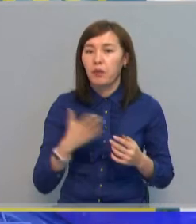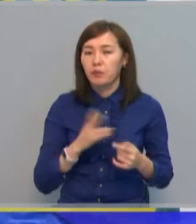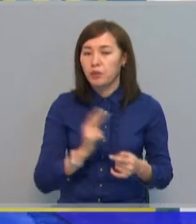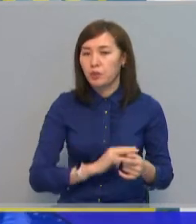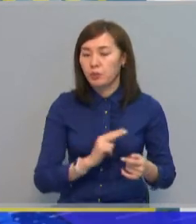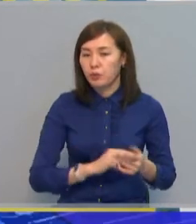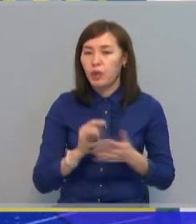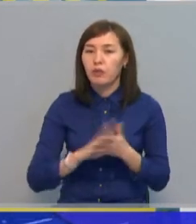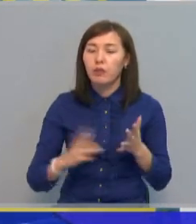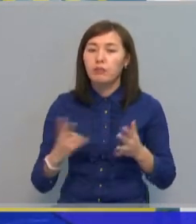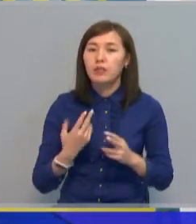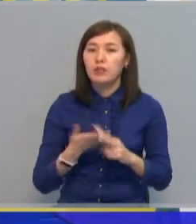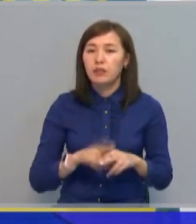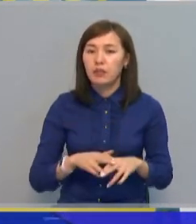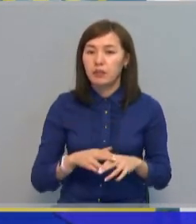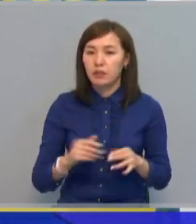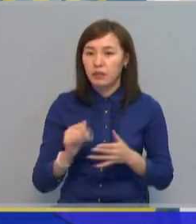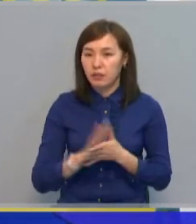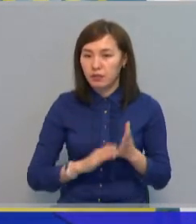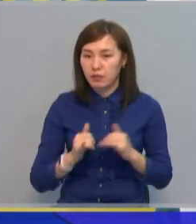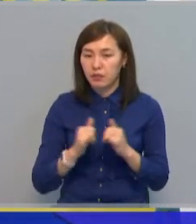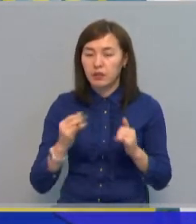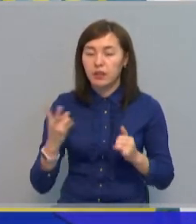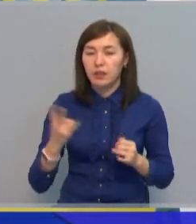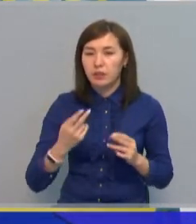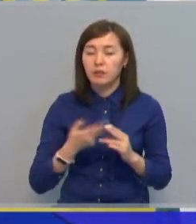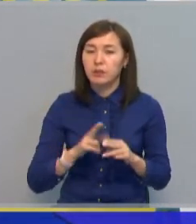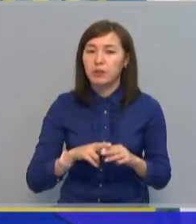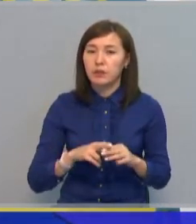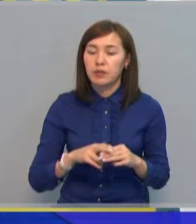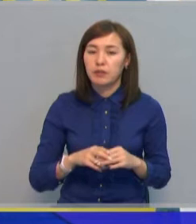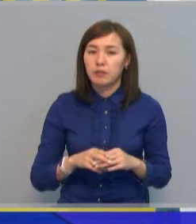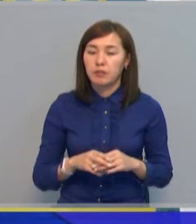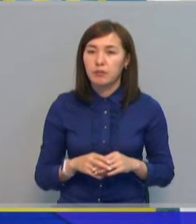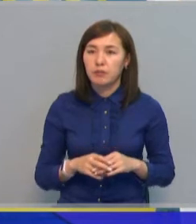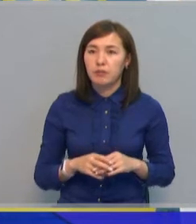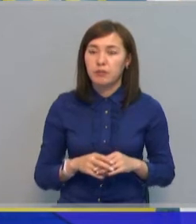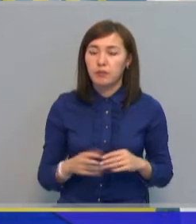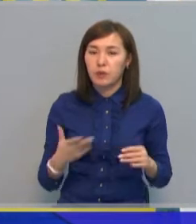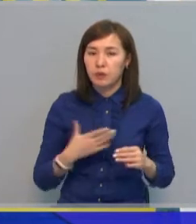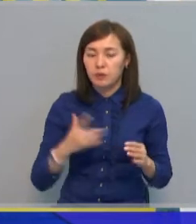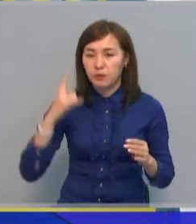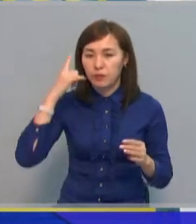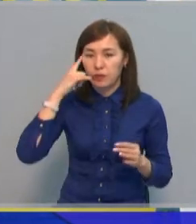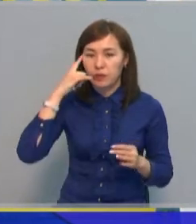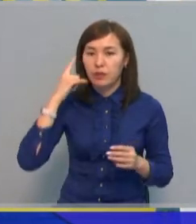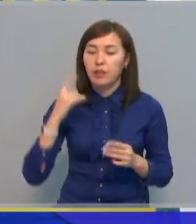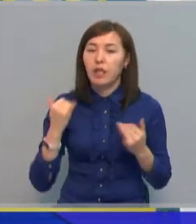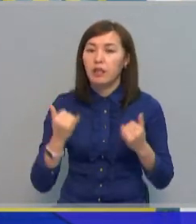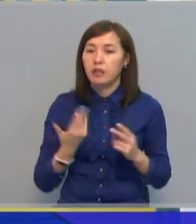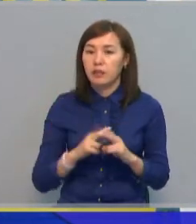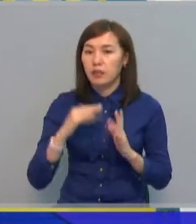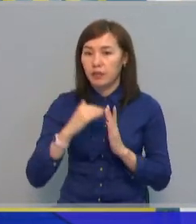жұмыс жасауымыз керек, біз сол арқарды дамытуымыз керек. Сондықтан да біздің ойымыз қазір